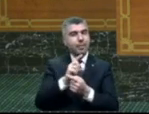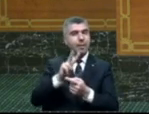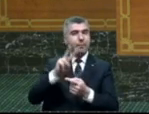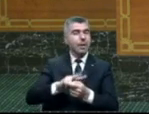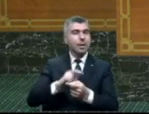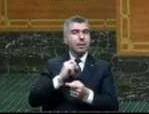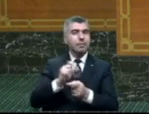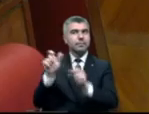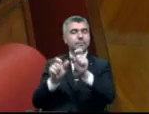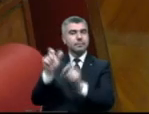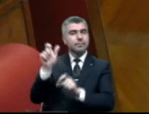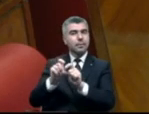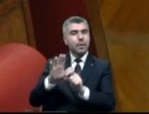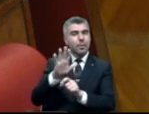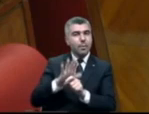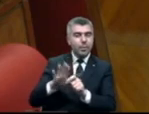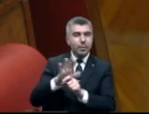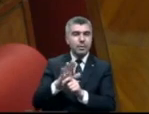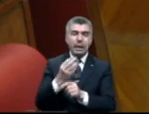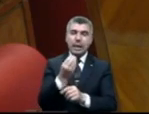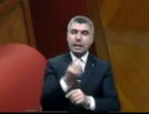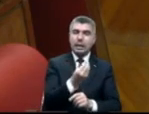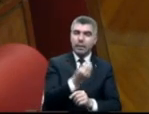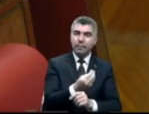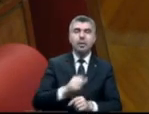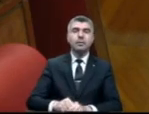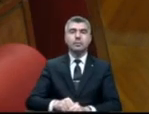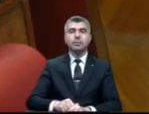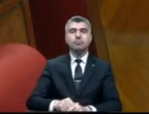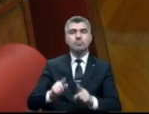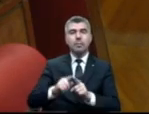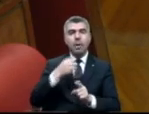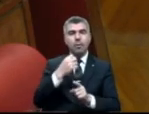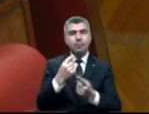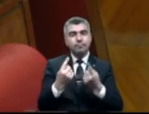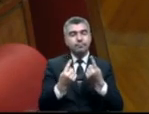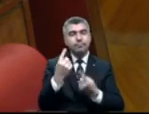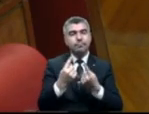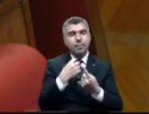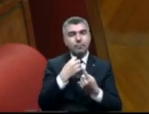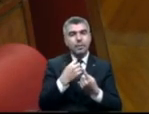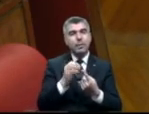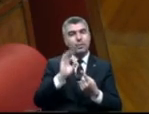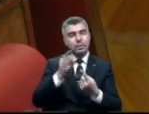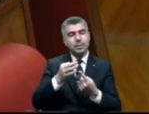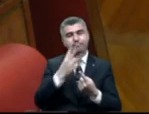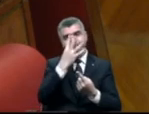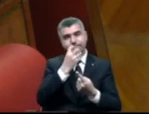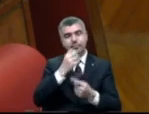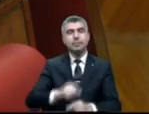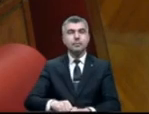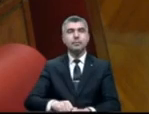ديال المواطنين ممسة وخصوصا إذا كان طفل فهذا طبعا خبر مأساوي جدا. هي